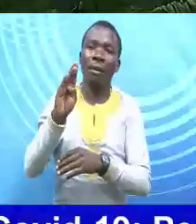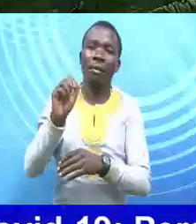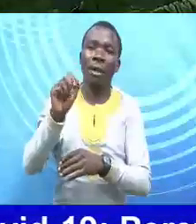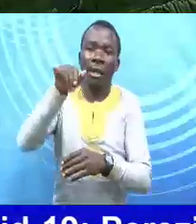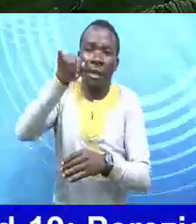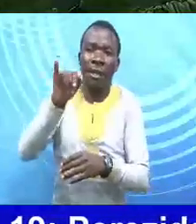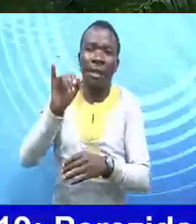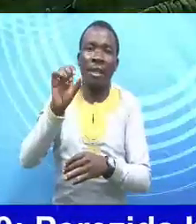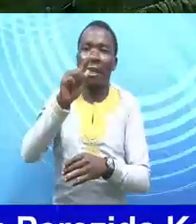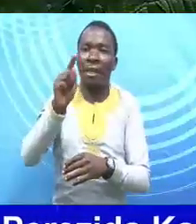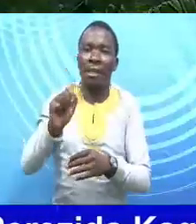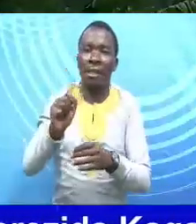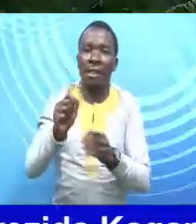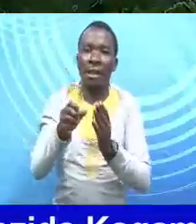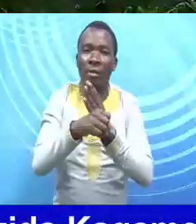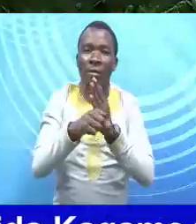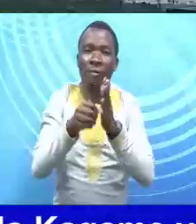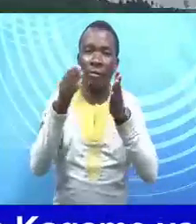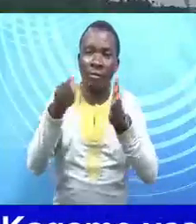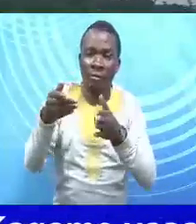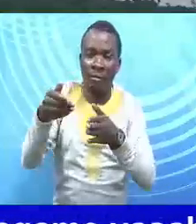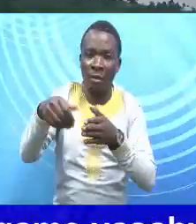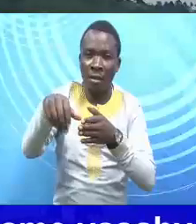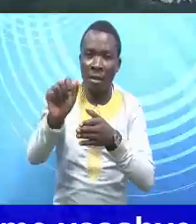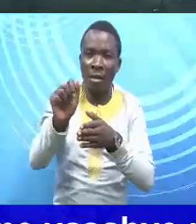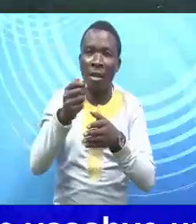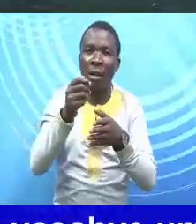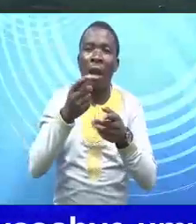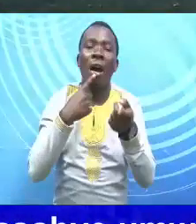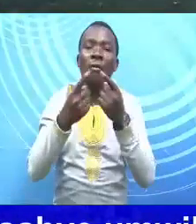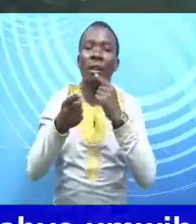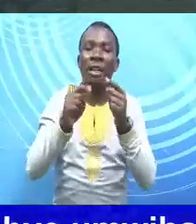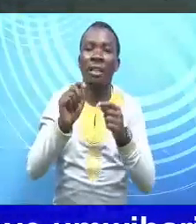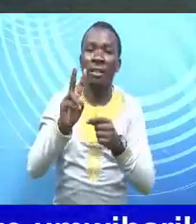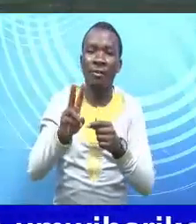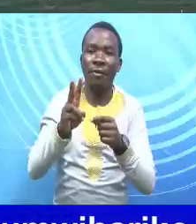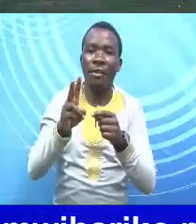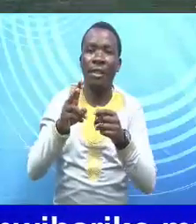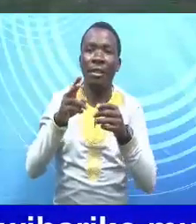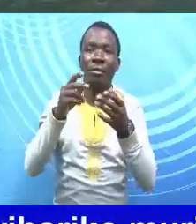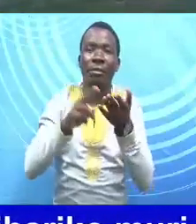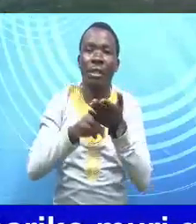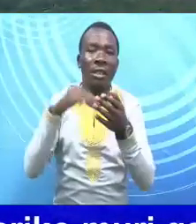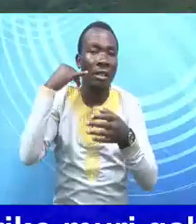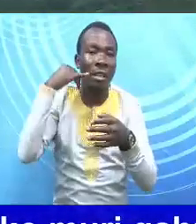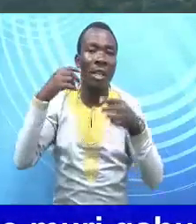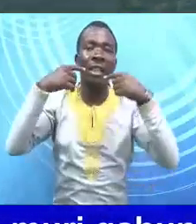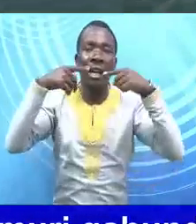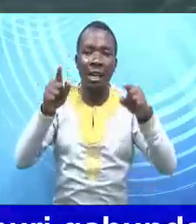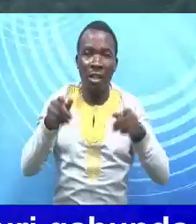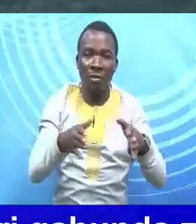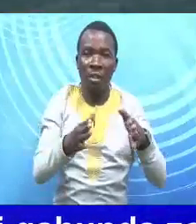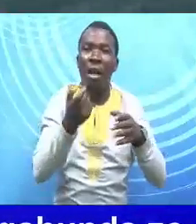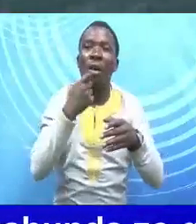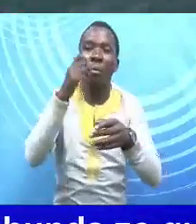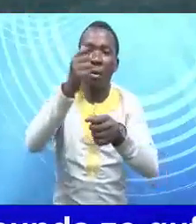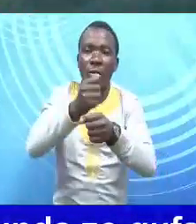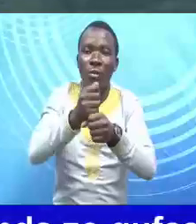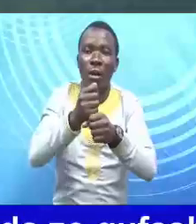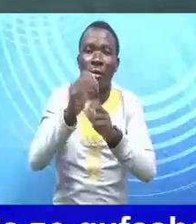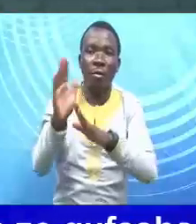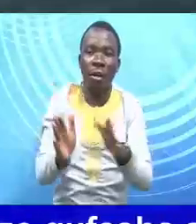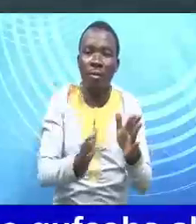umunyamabanga nshingwabikorwa mu murenge wa Kisaro avugana na BTN TV ku murongo wa telefone yatangaje ko umuhanda wagombaga gukorwa ndetse wari